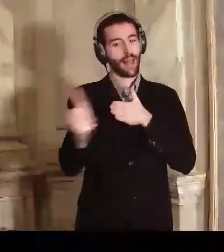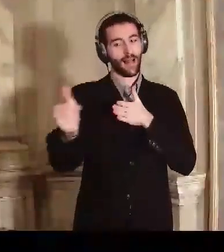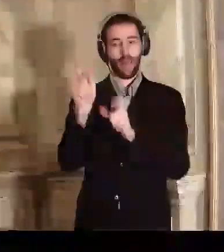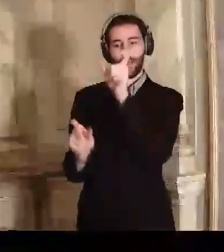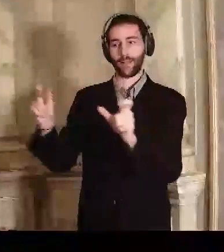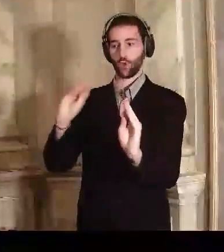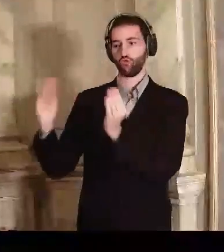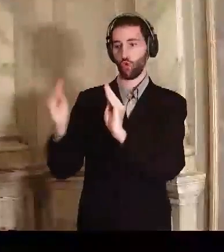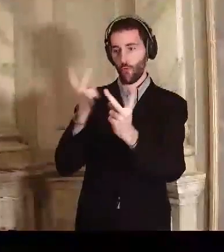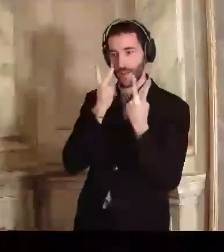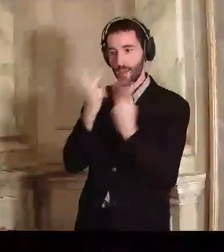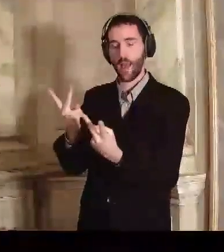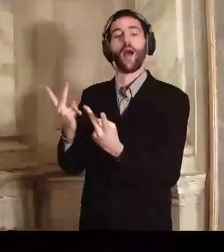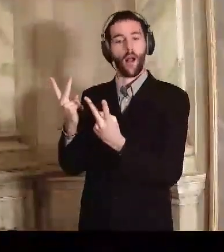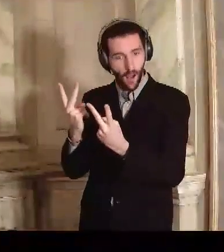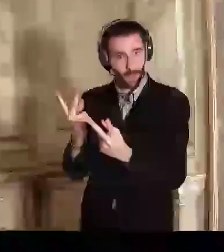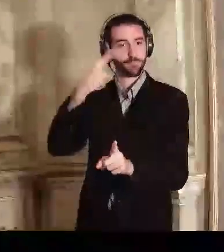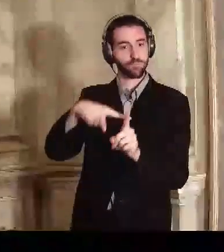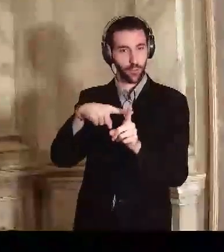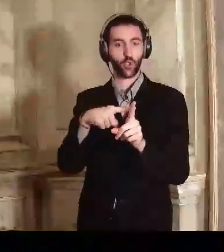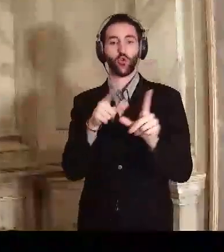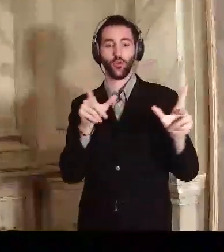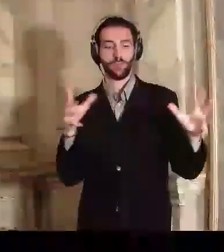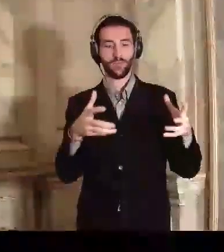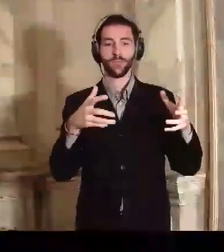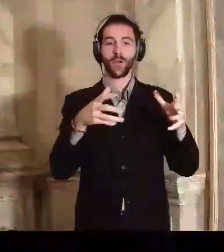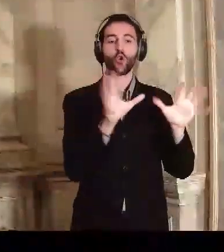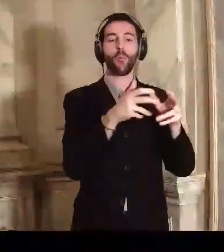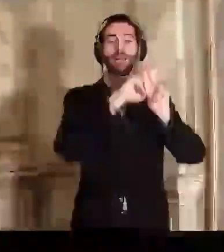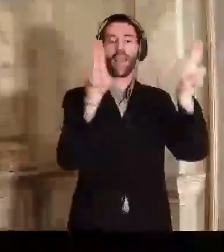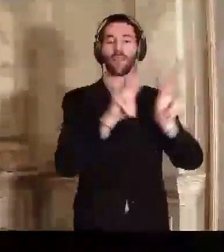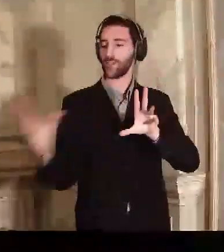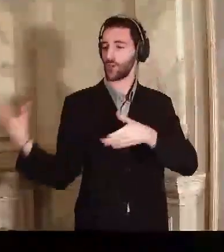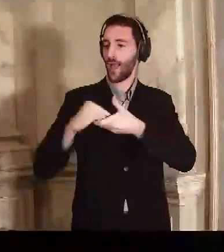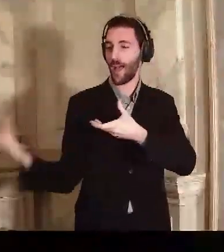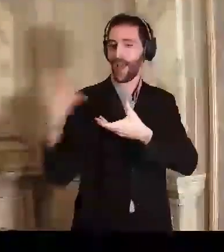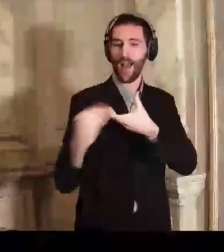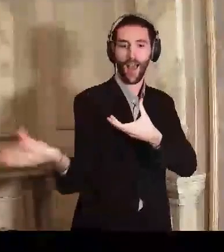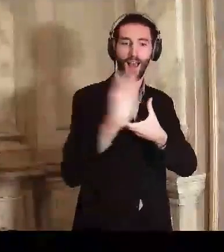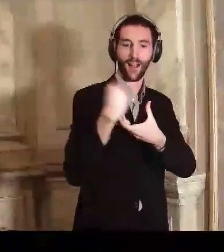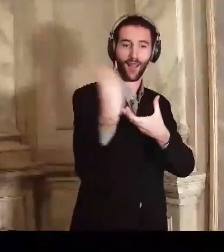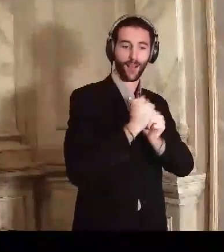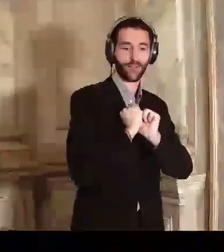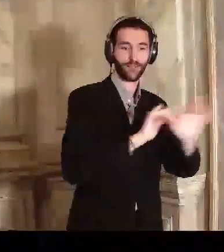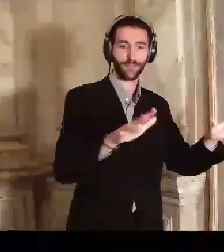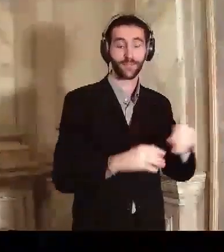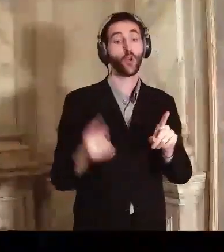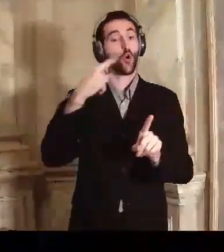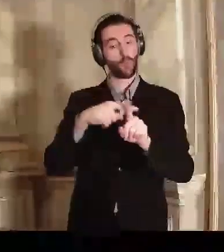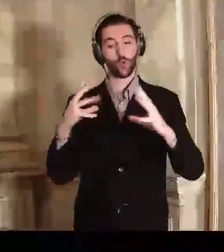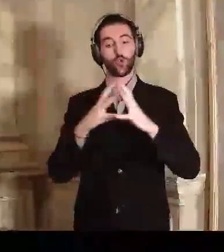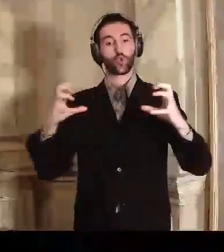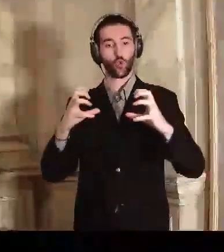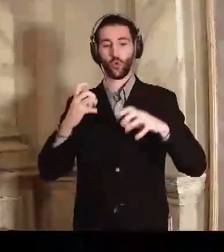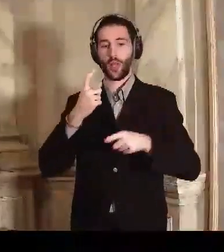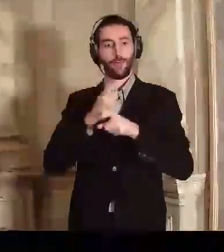ma facilitando anche la loro immissione nel circuito di compagnie internazionali, se non addirittura in strutture permanenti di